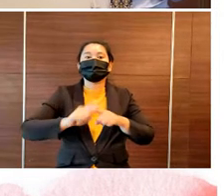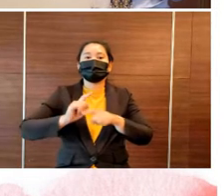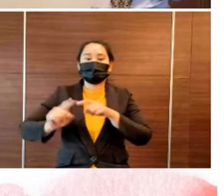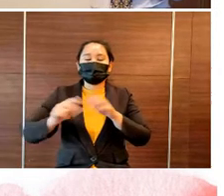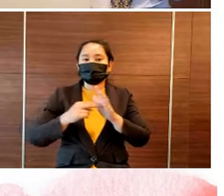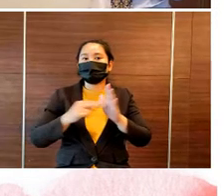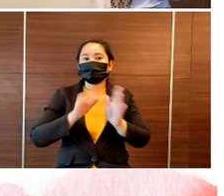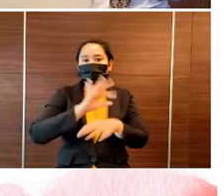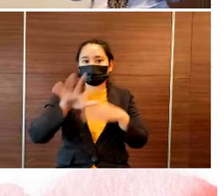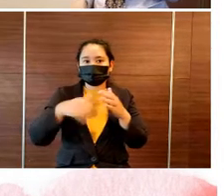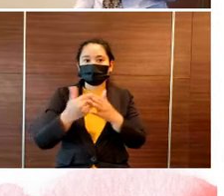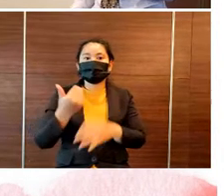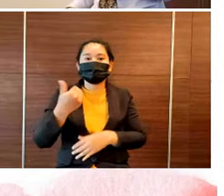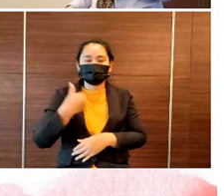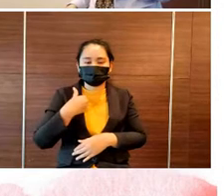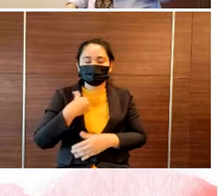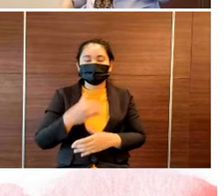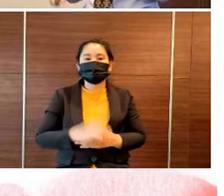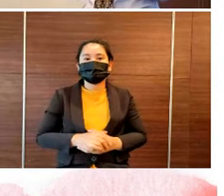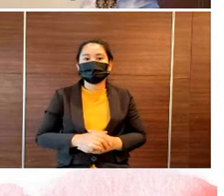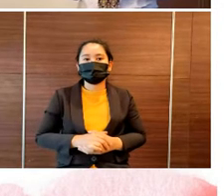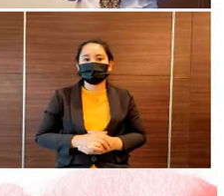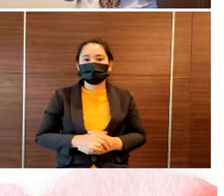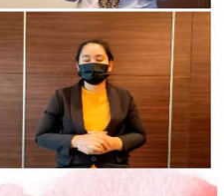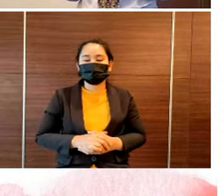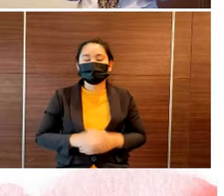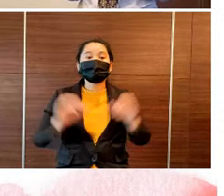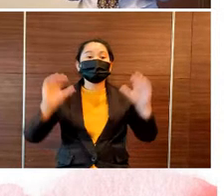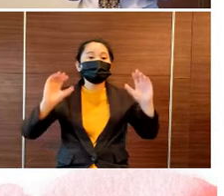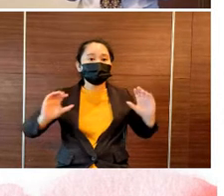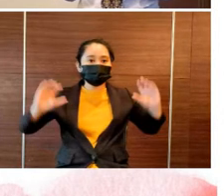เงี้ยนะครับนะรัฐ